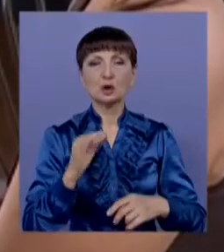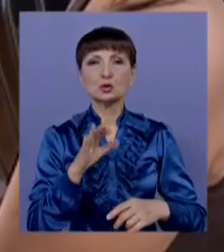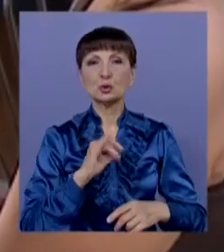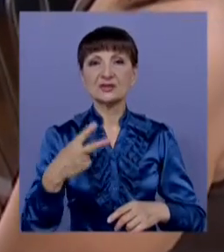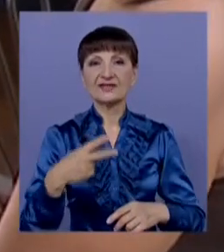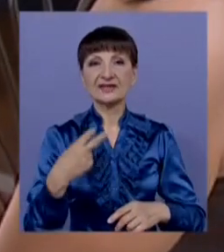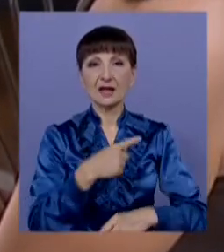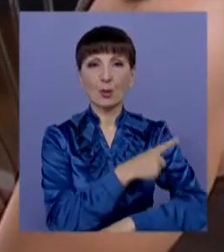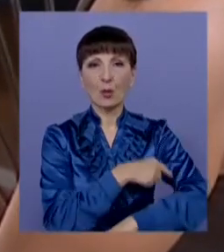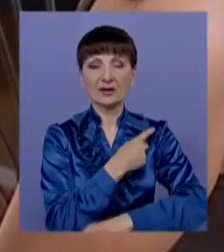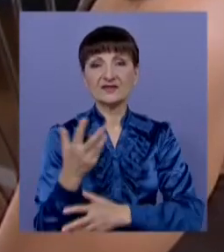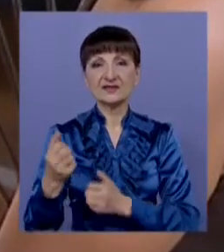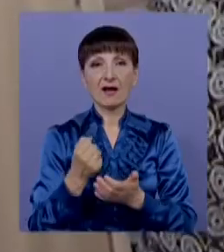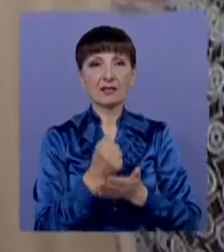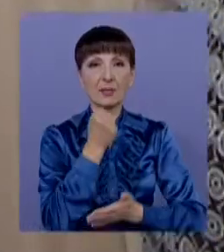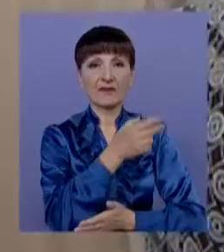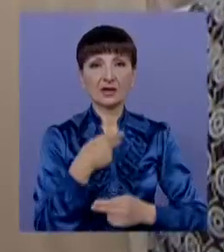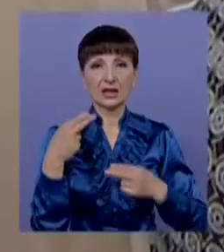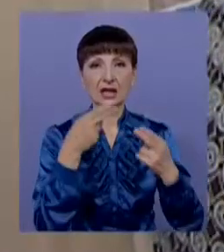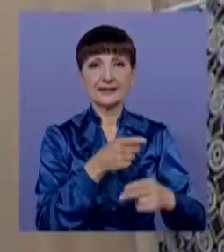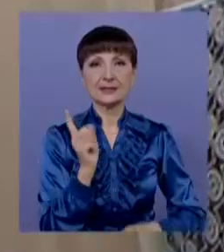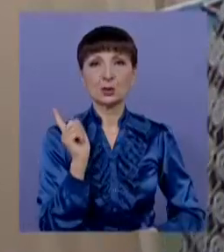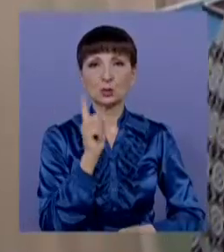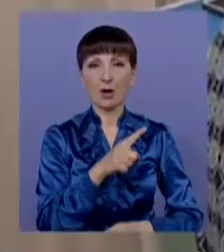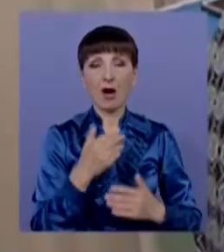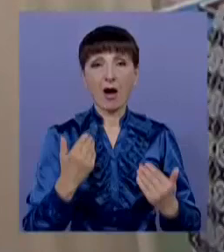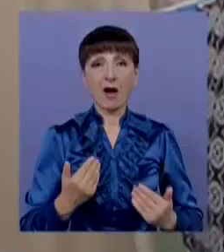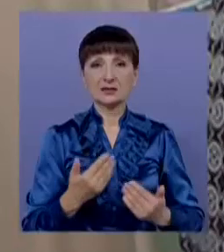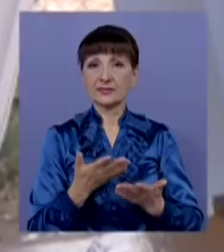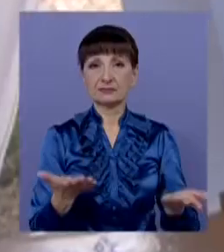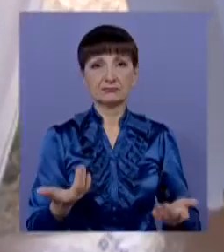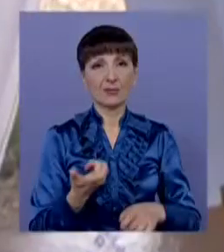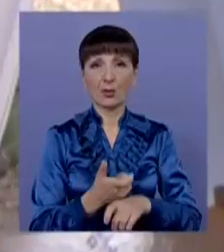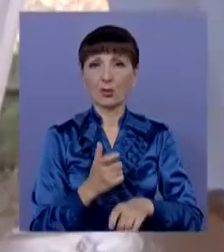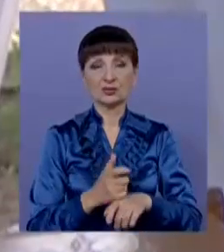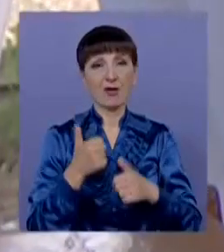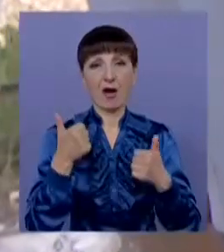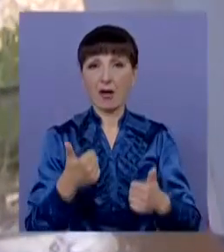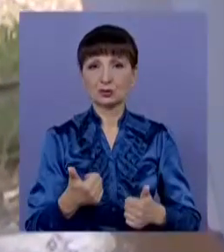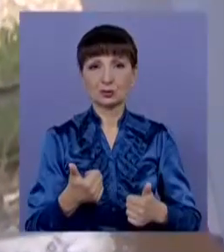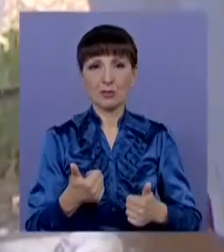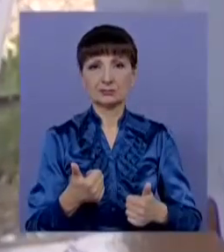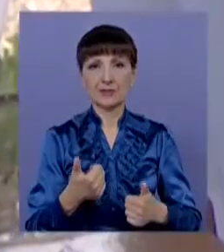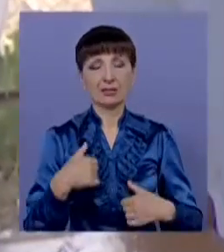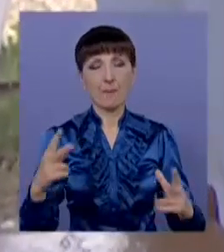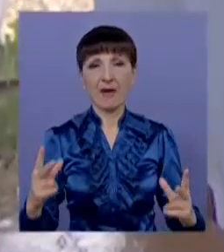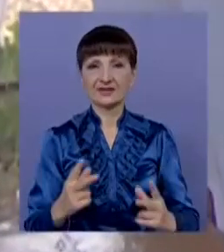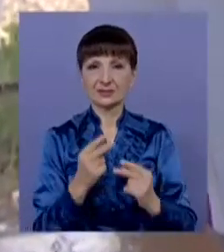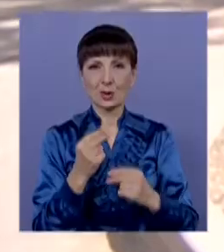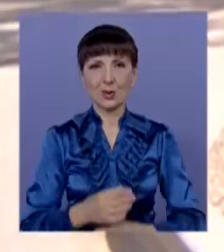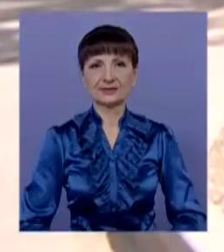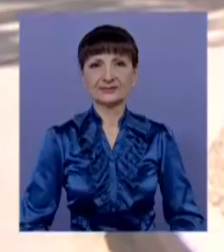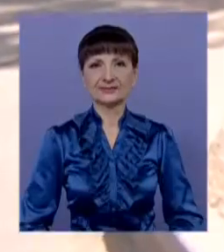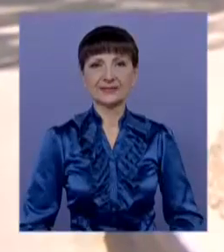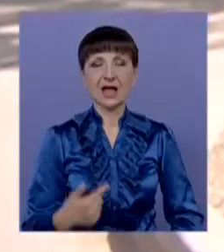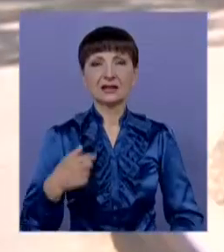поликлиника, брали направление, ездили туда. А теперь вот так хорошо нам повезло просто.